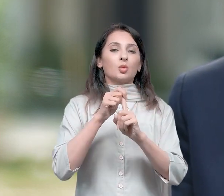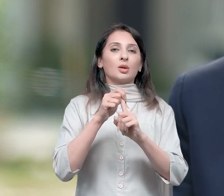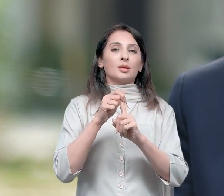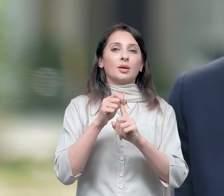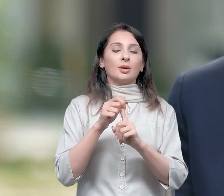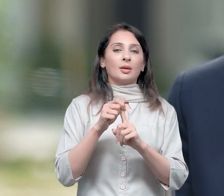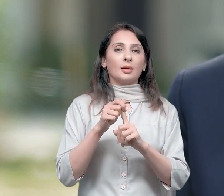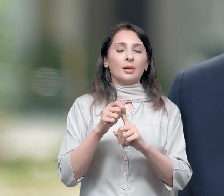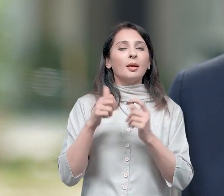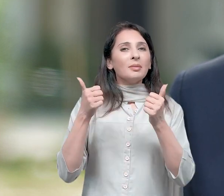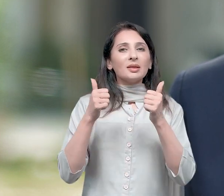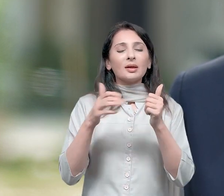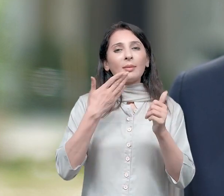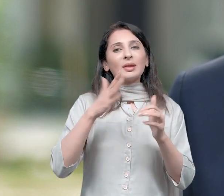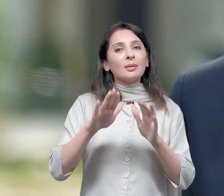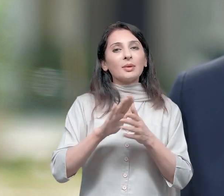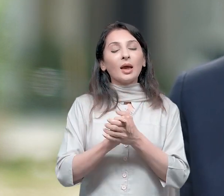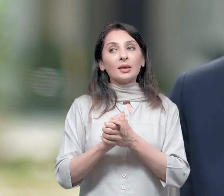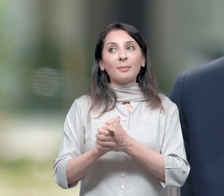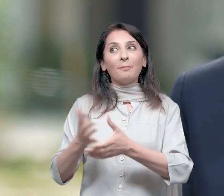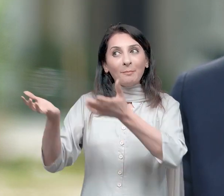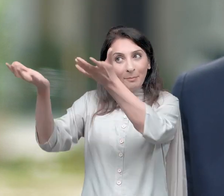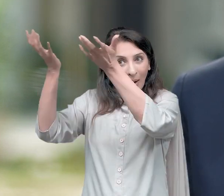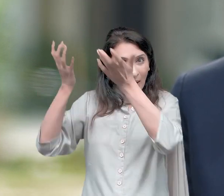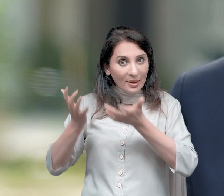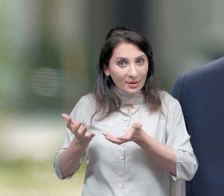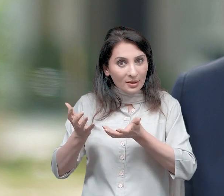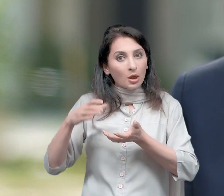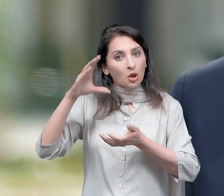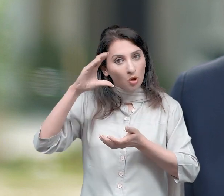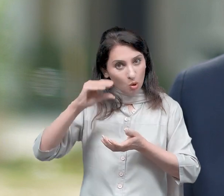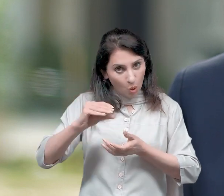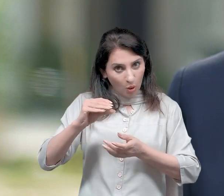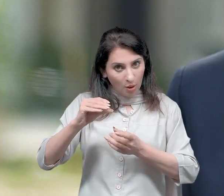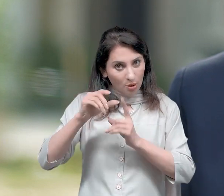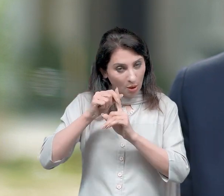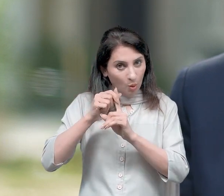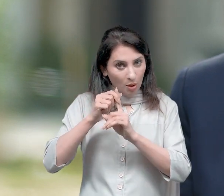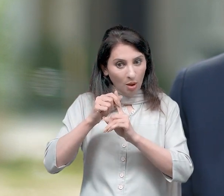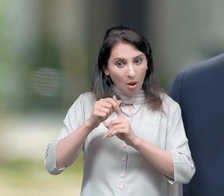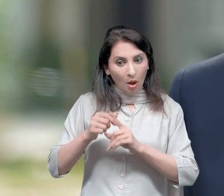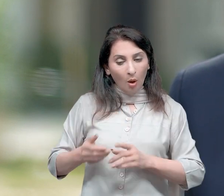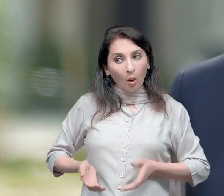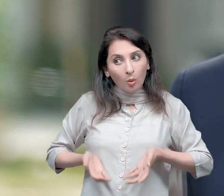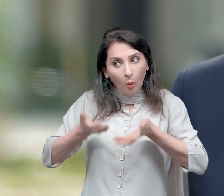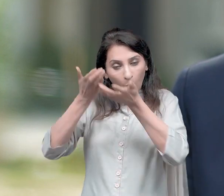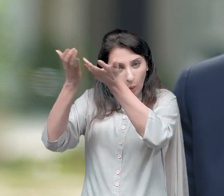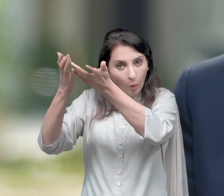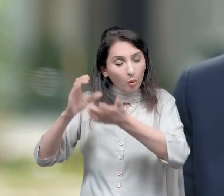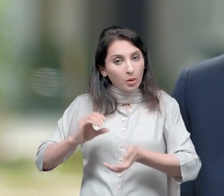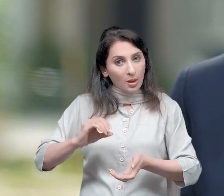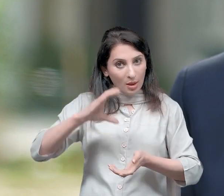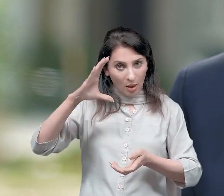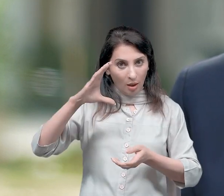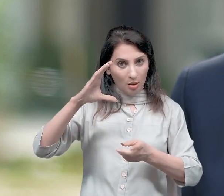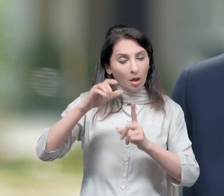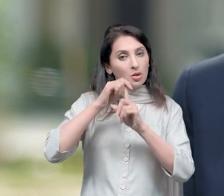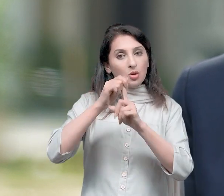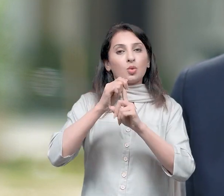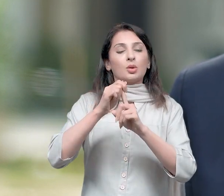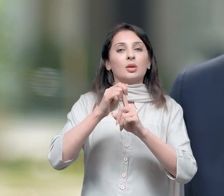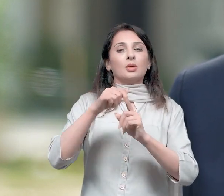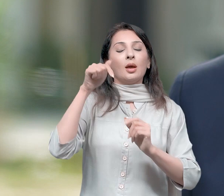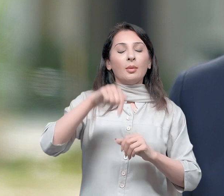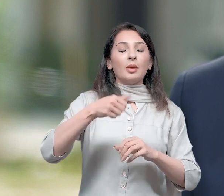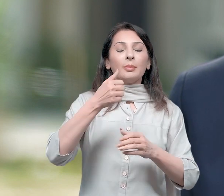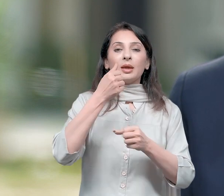کم ہونی چاہیے اور ایکسپورٹس جو ہیں وہ زیادہ ہونی چاہیے. اس لیے گورنمنٹ نے ابھی بھی میرا خیال آج